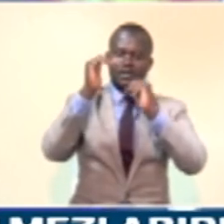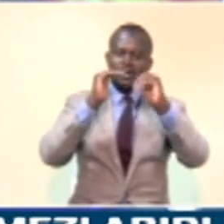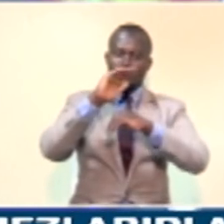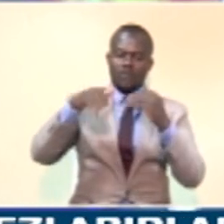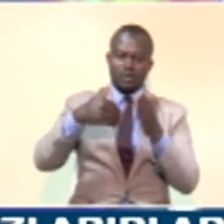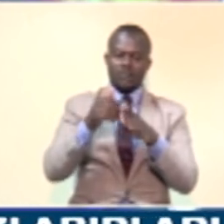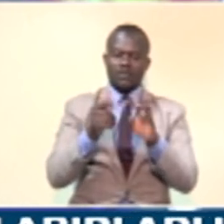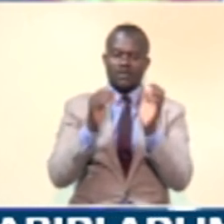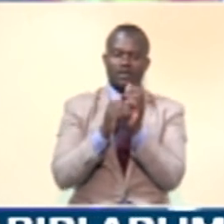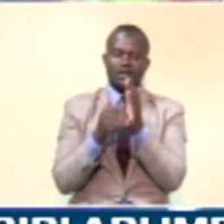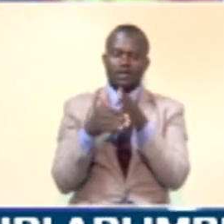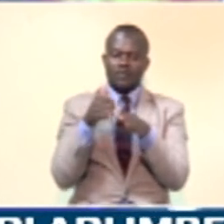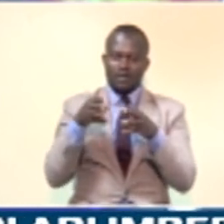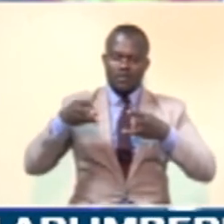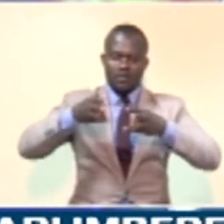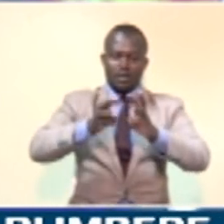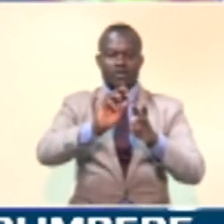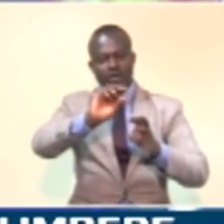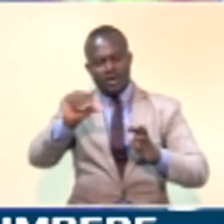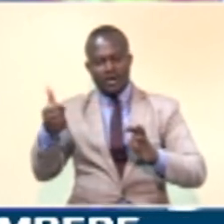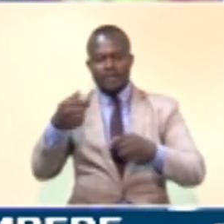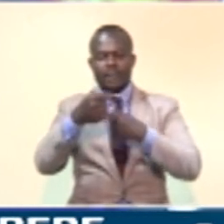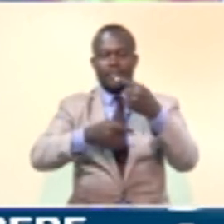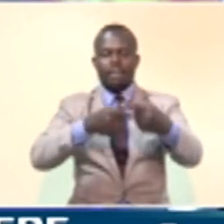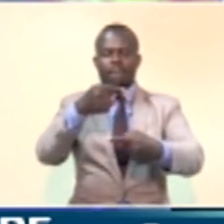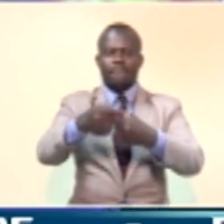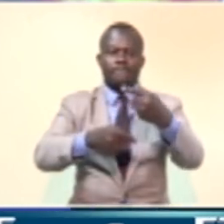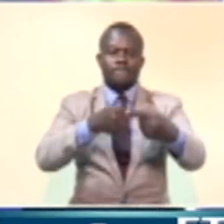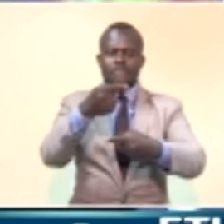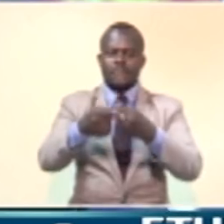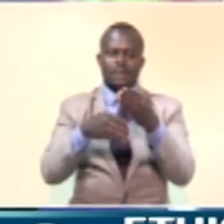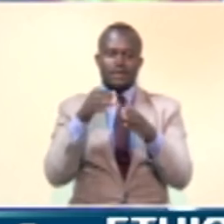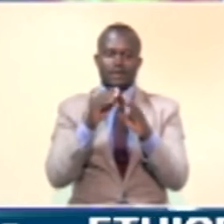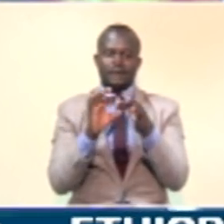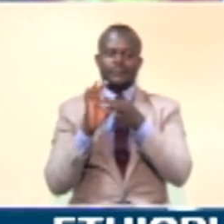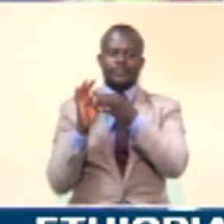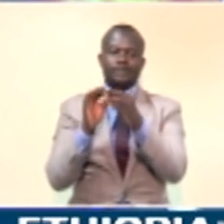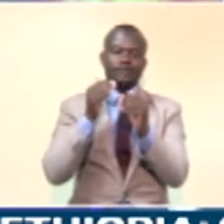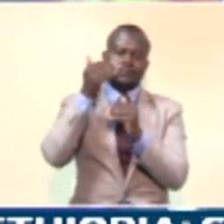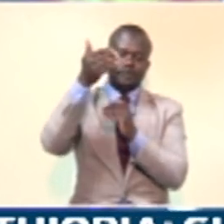zose ndetse ikubakwa ku buryo n'abandi bazakomerezaho kubakira kuri uyu mubano